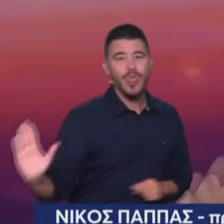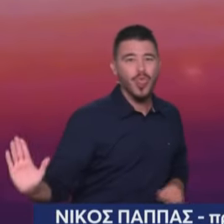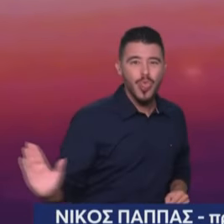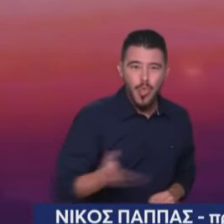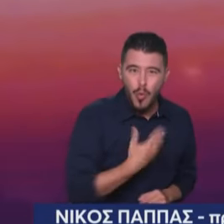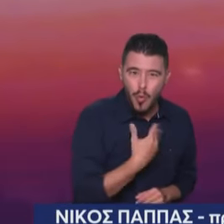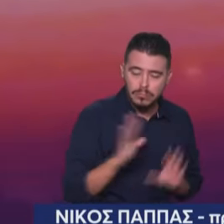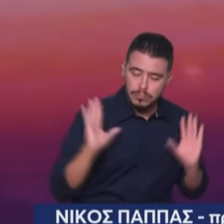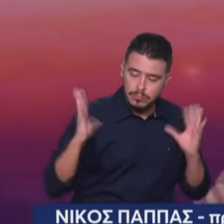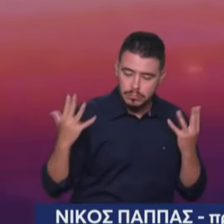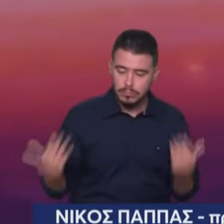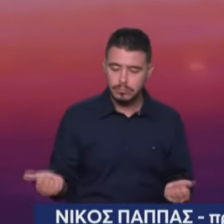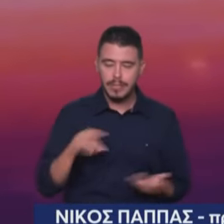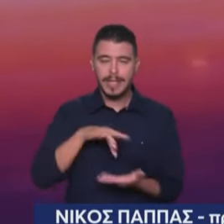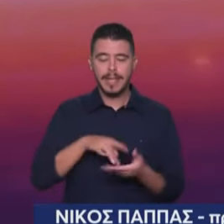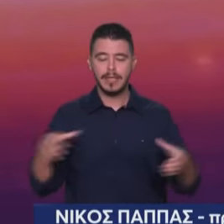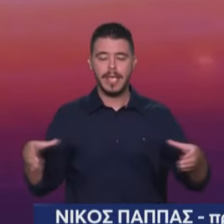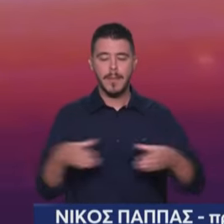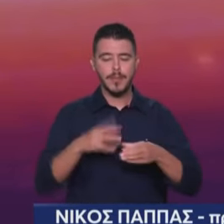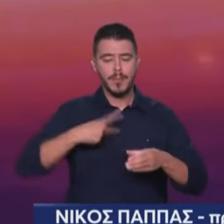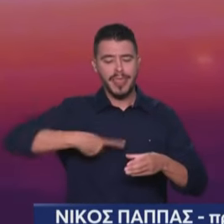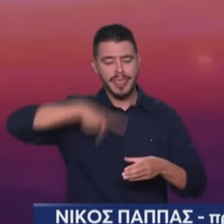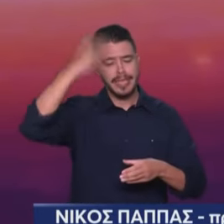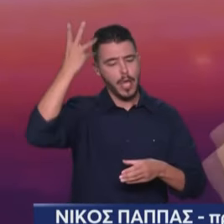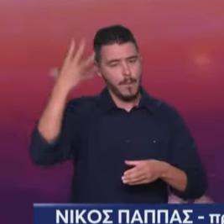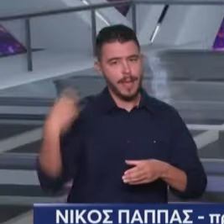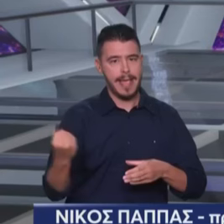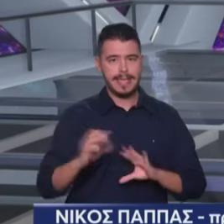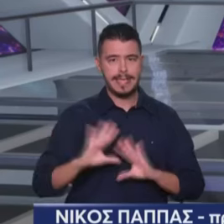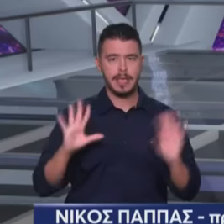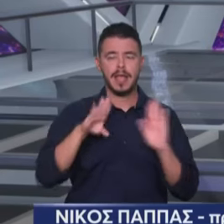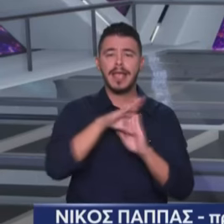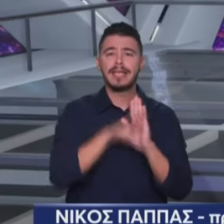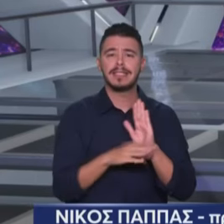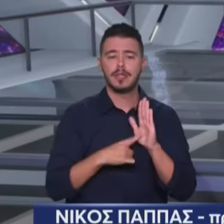την παραφιλολογία που έχει αναπτυχθεί περί πραξικοπημάτων, περί